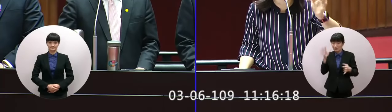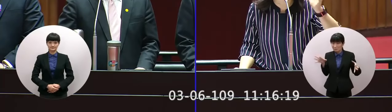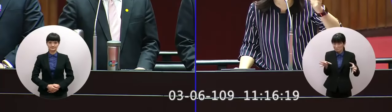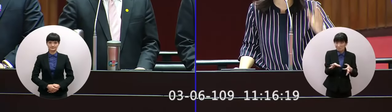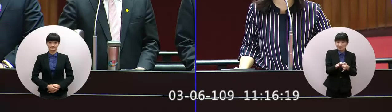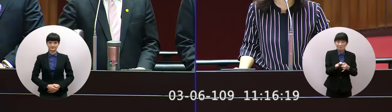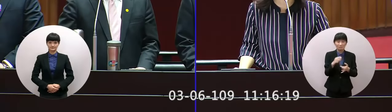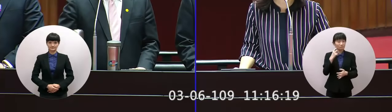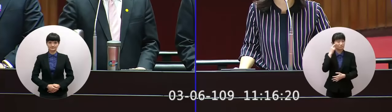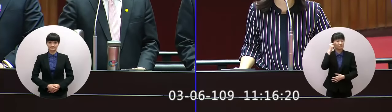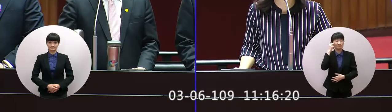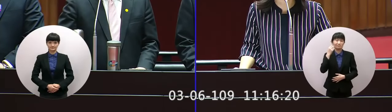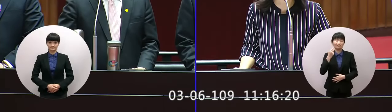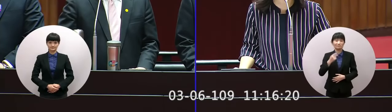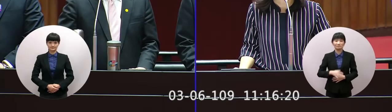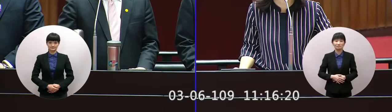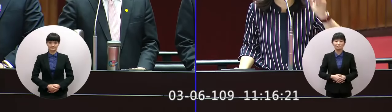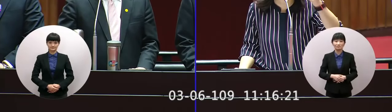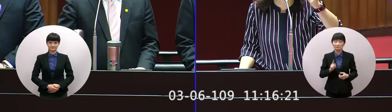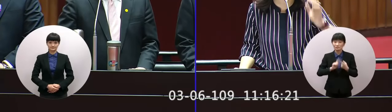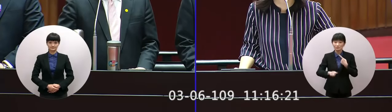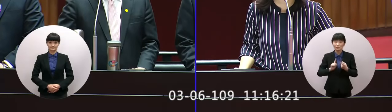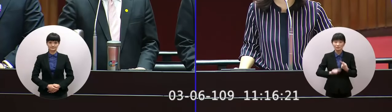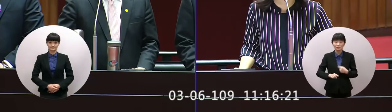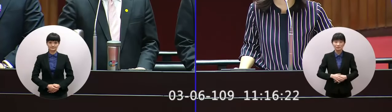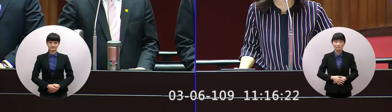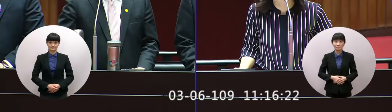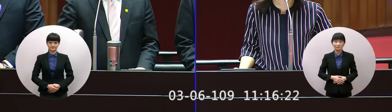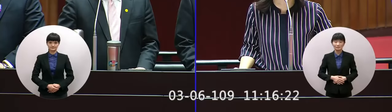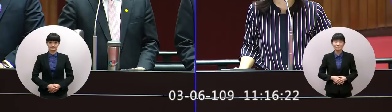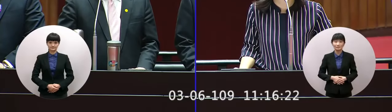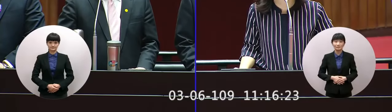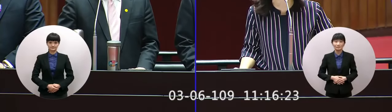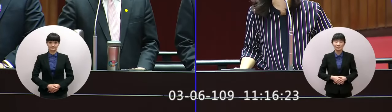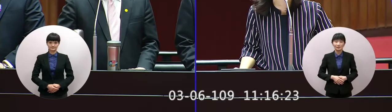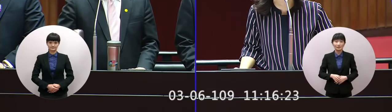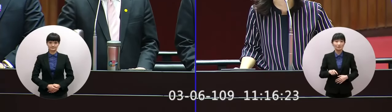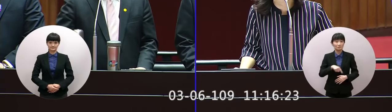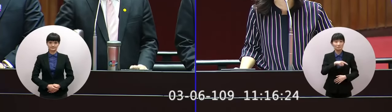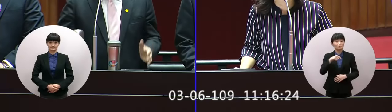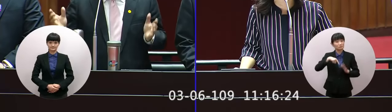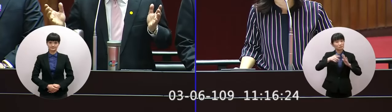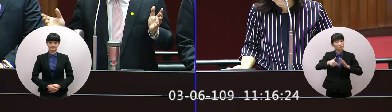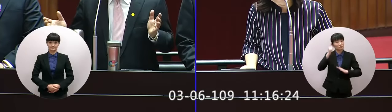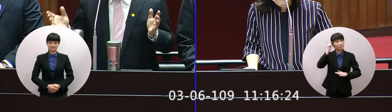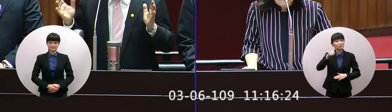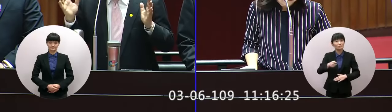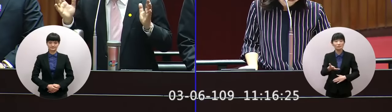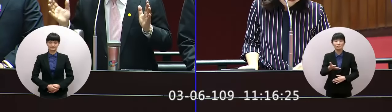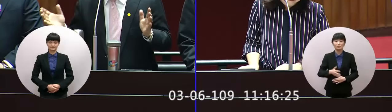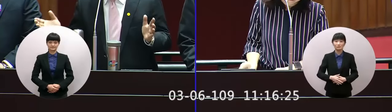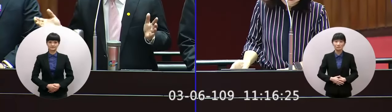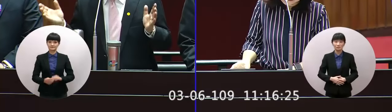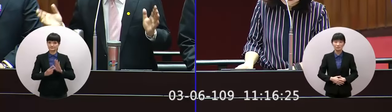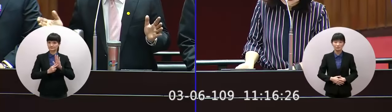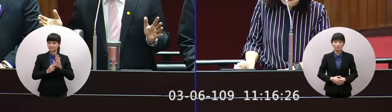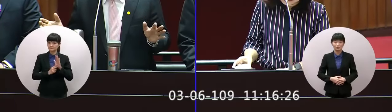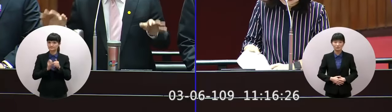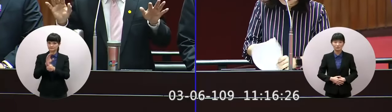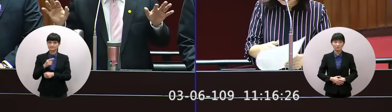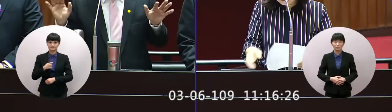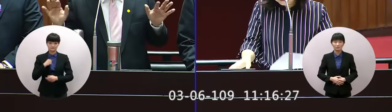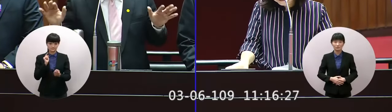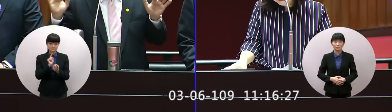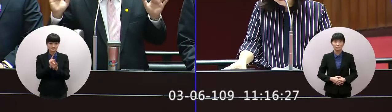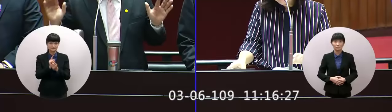正是很多人期待能够做这样一个决定啦。院长 O 不 OK？ 因为我对于各部